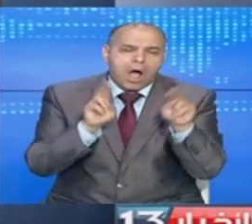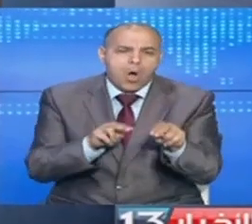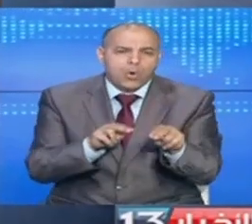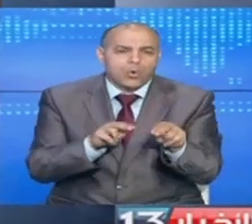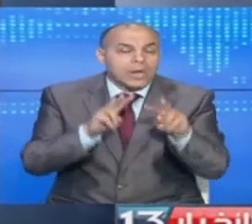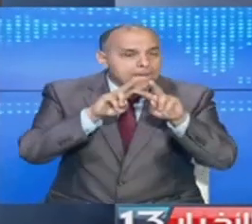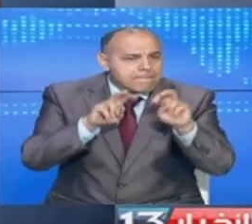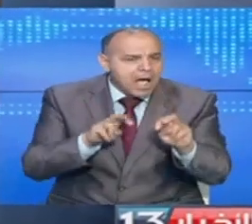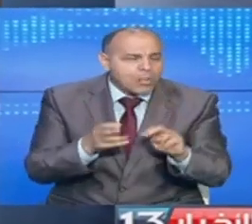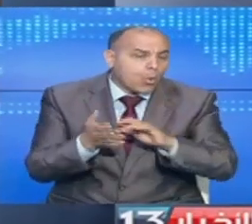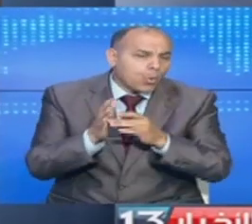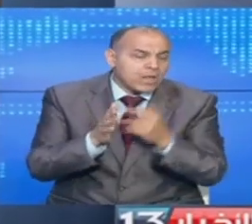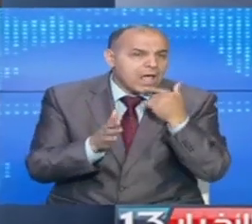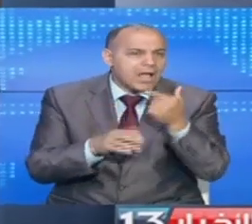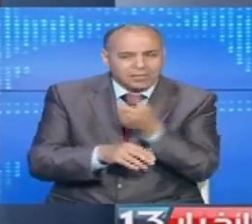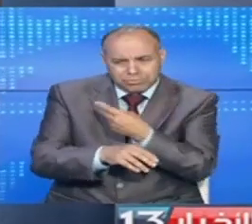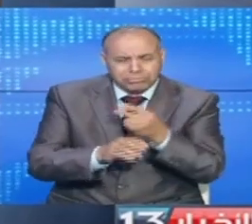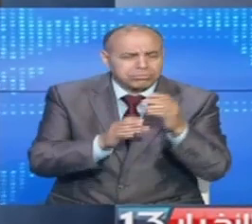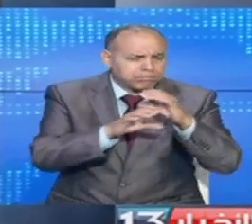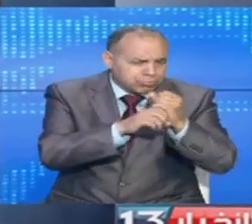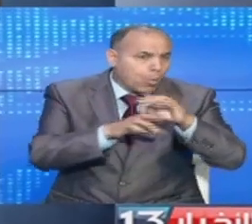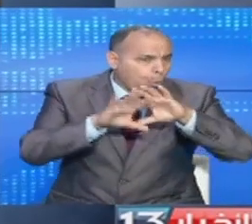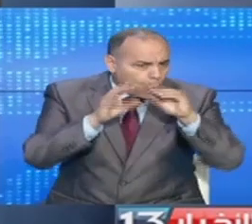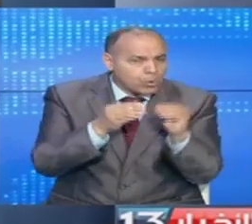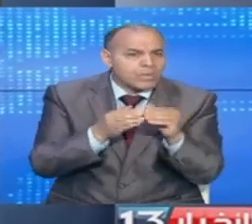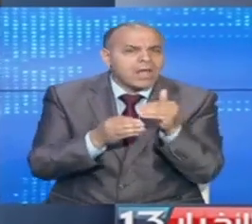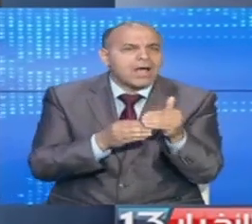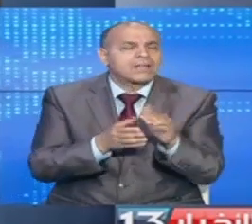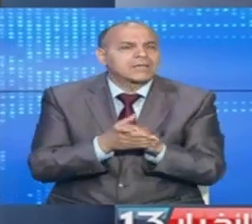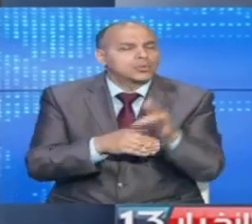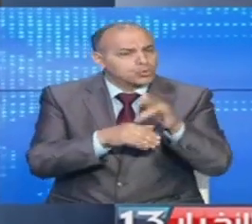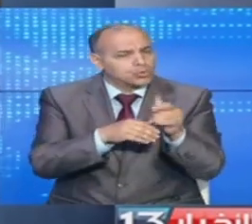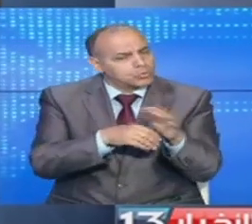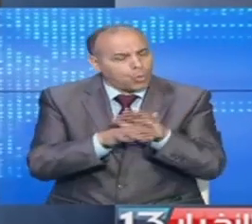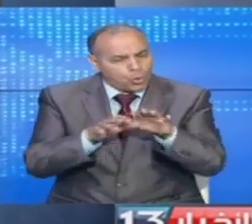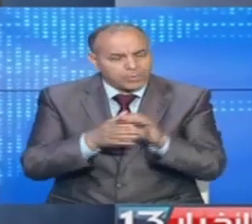التقدم من جديد وال ال ال ال كل الباقيين